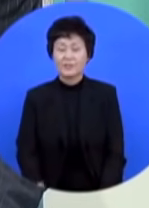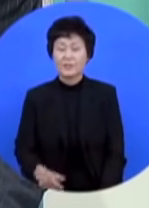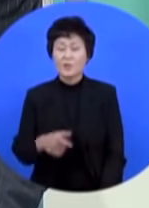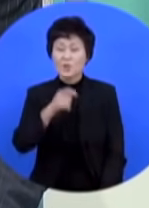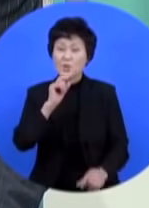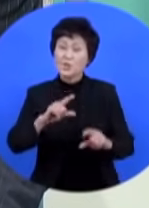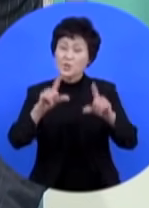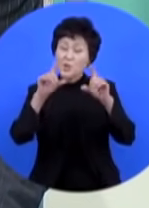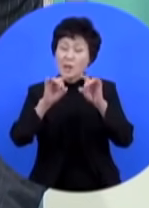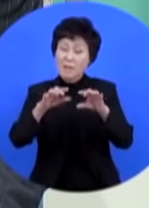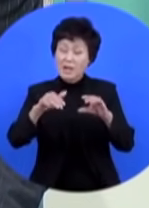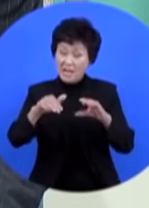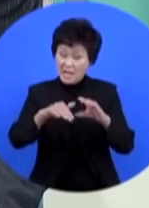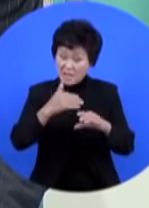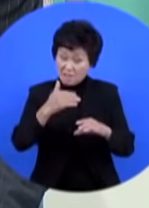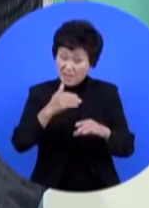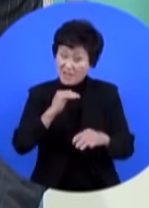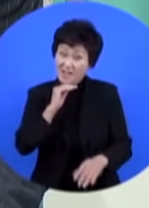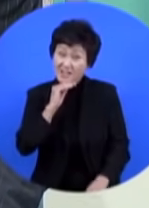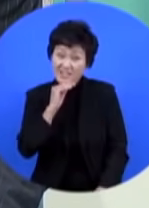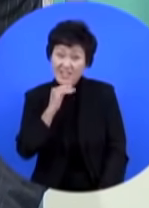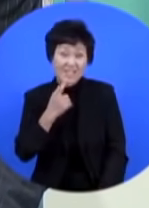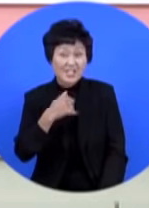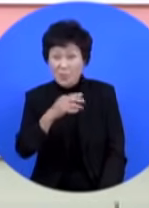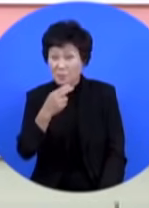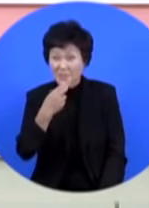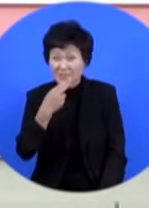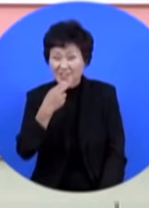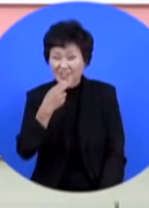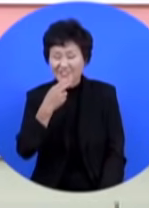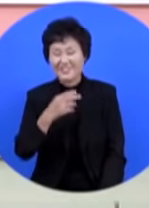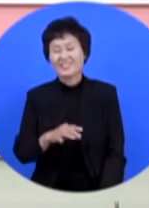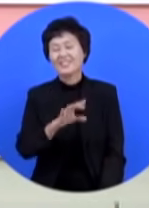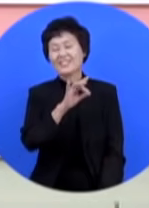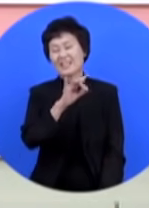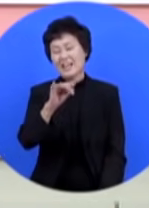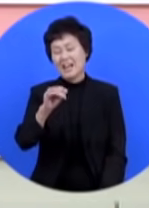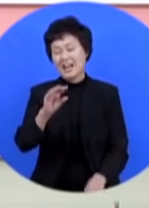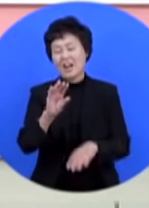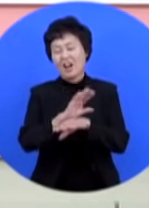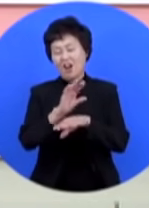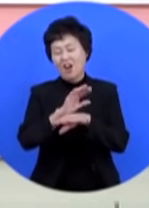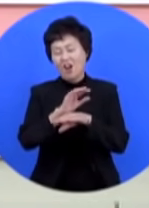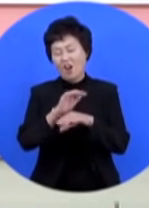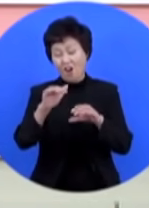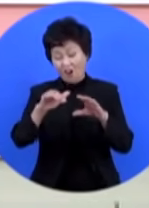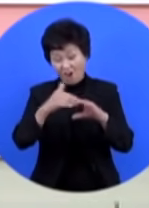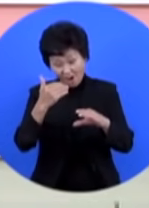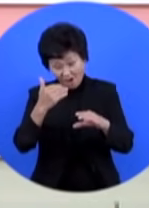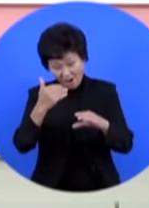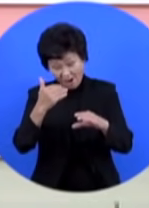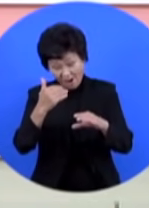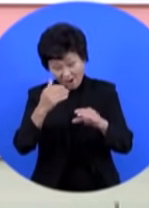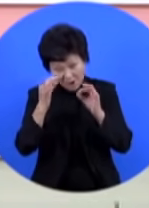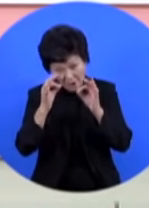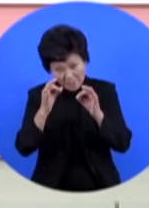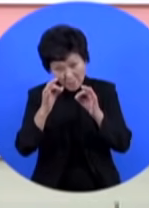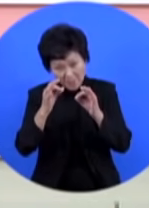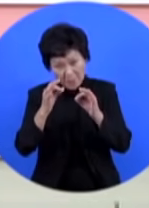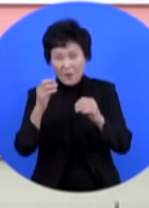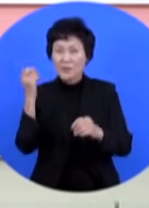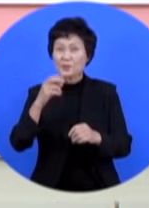계시진 않으세요? 가끔씩 예, 열어보지만은 네. 예, 뭐 가끔씩 밤에 바람에 문이